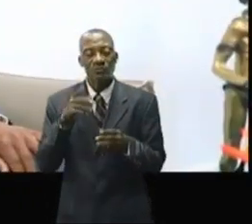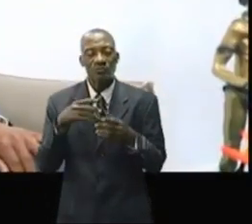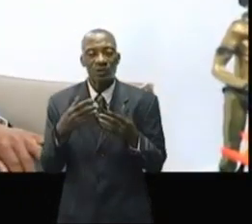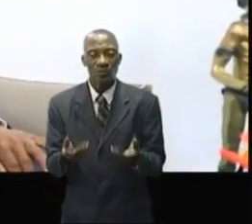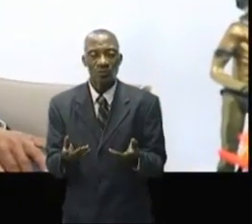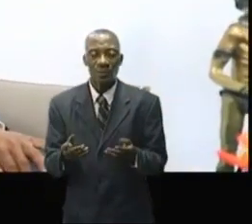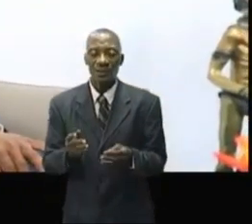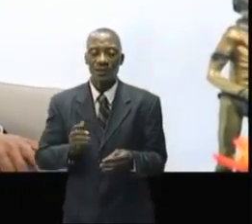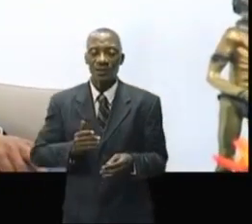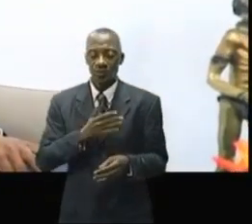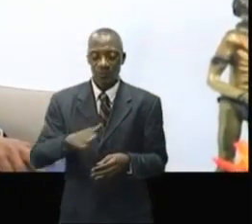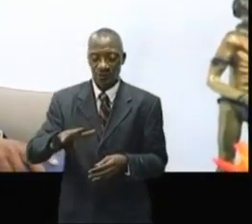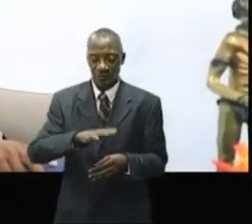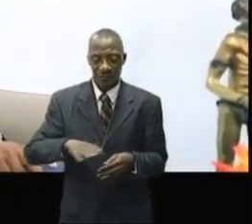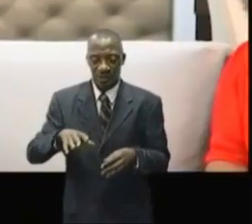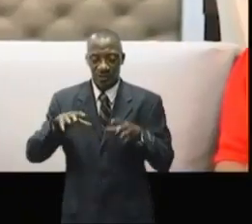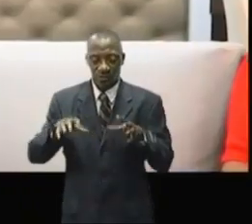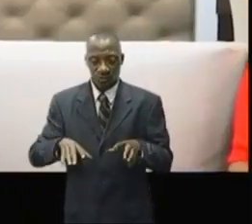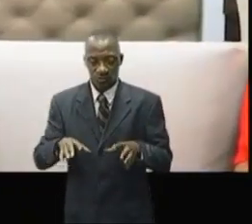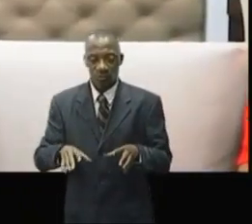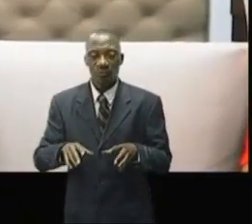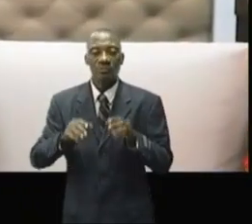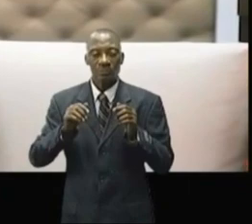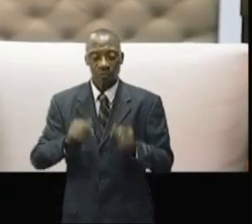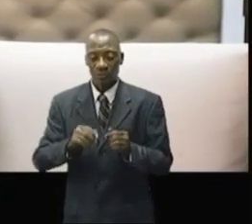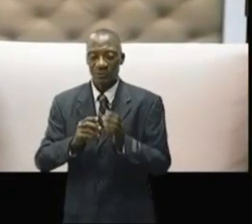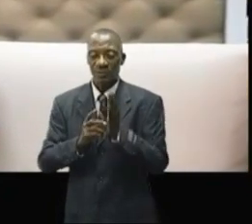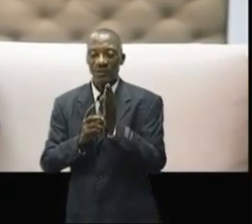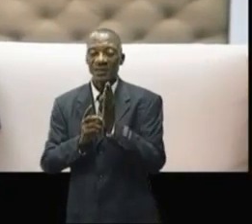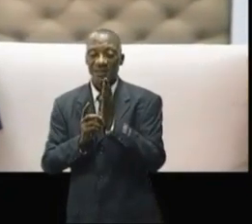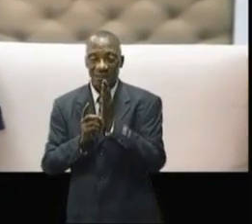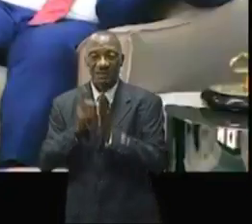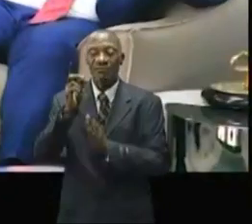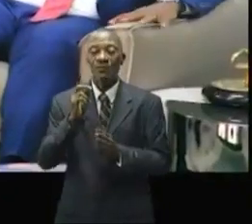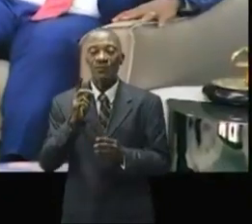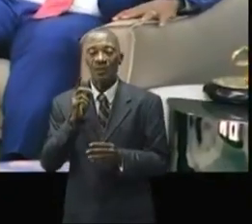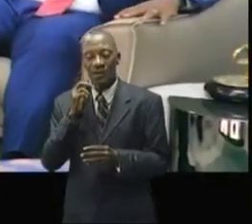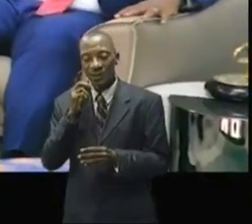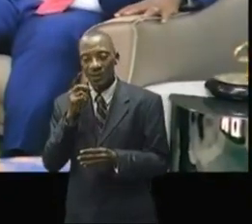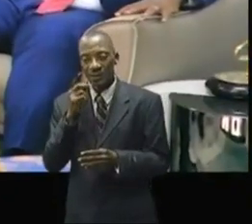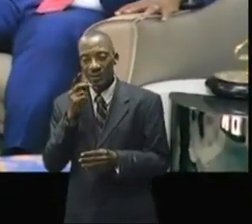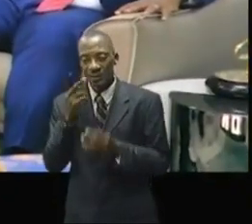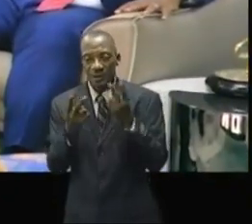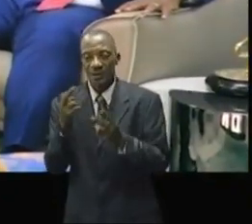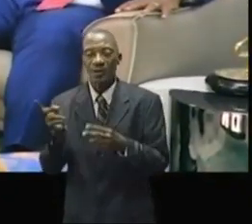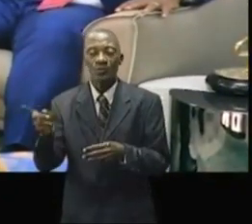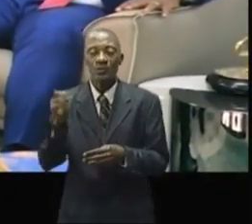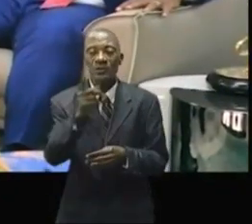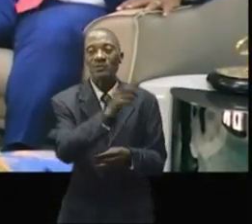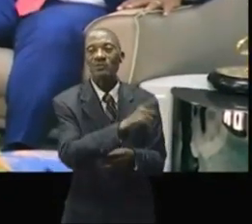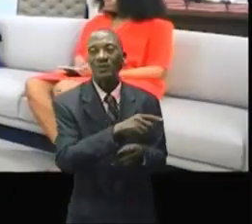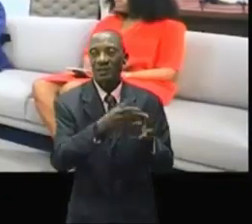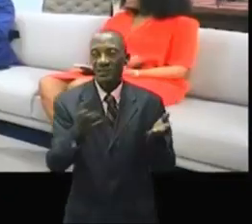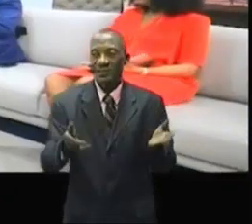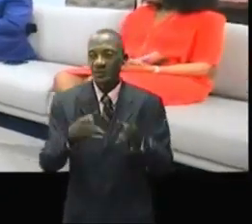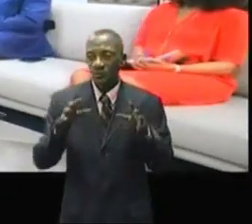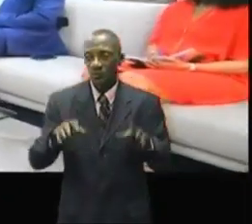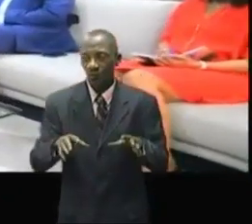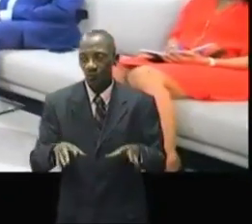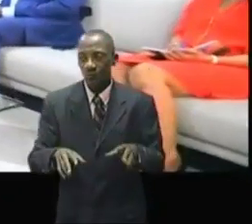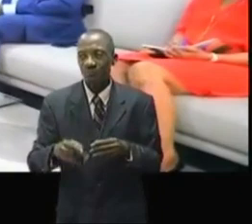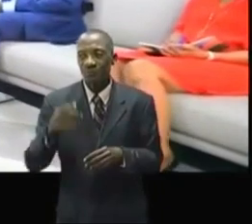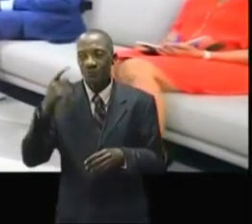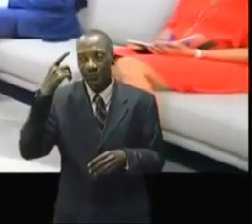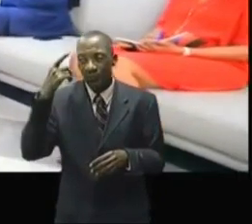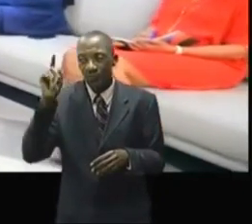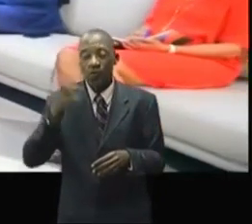Congo, vice-présidente, et nous avions souhaité de postuler au poste du premier vice-président et solliciter le soutien de la Côte